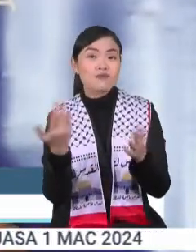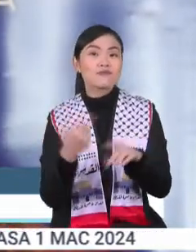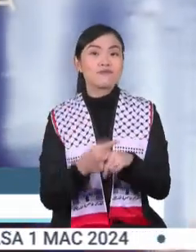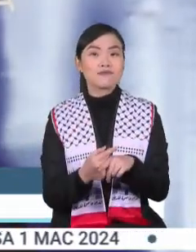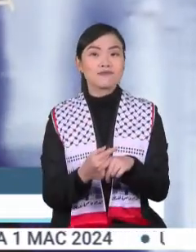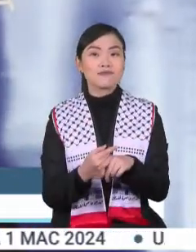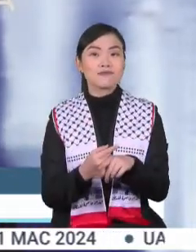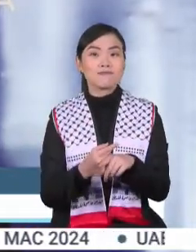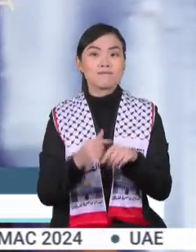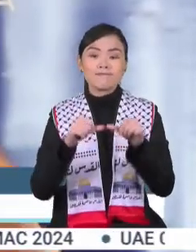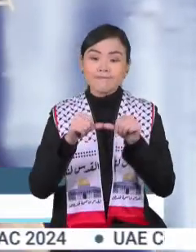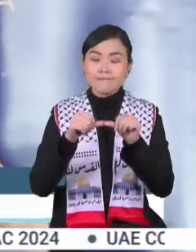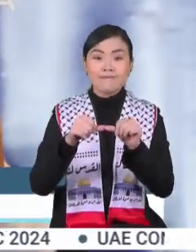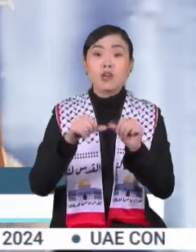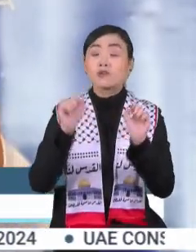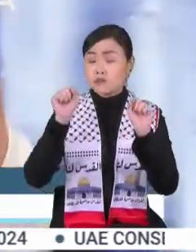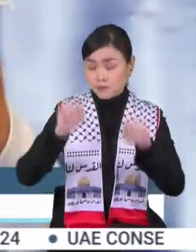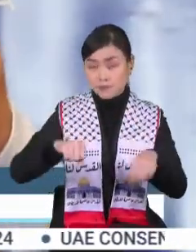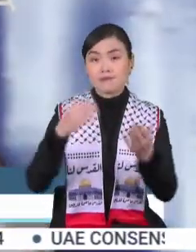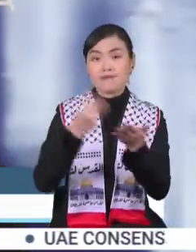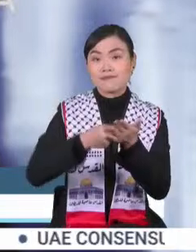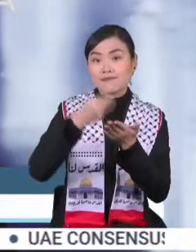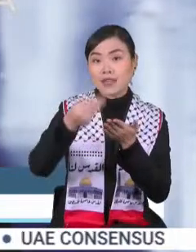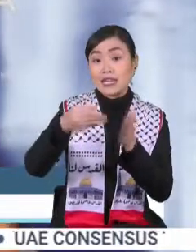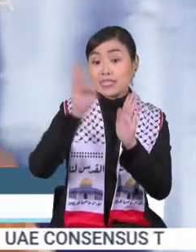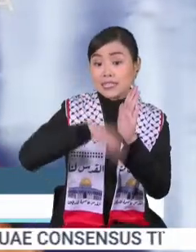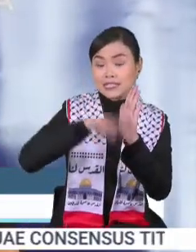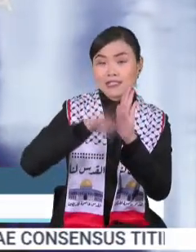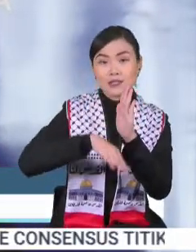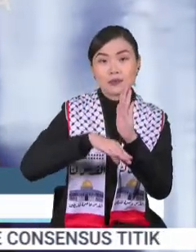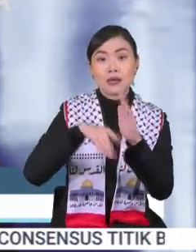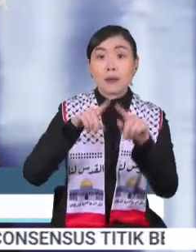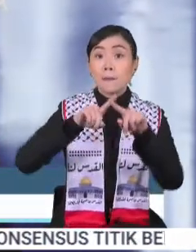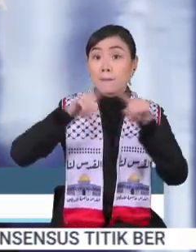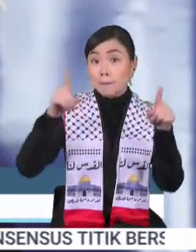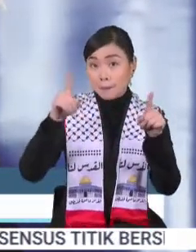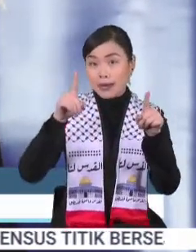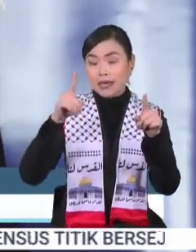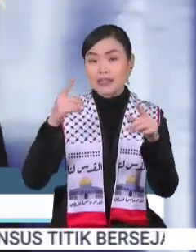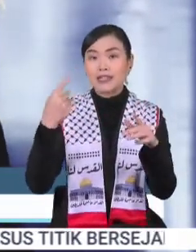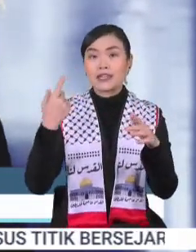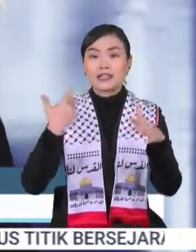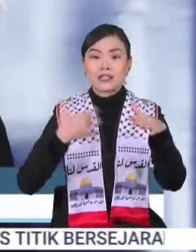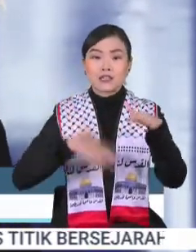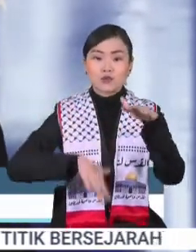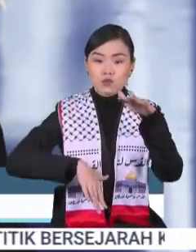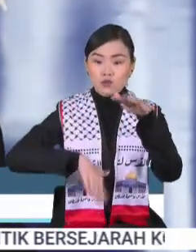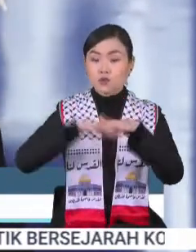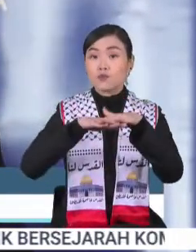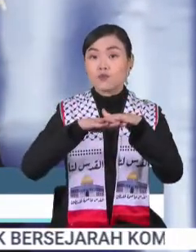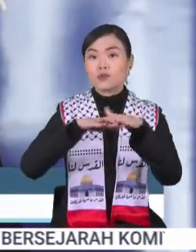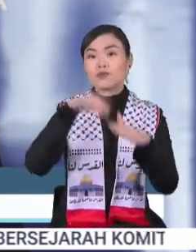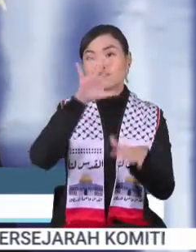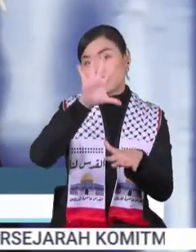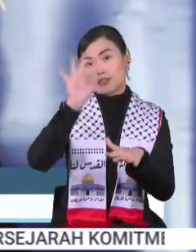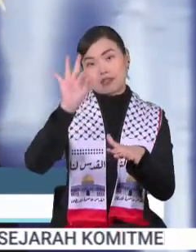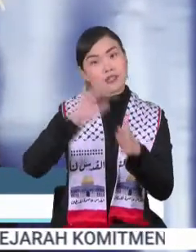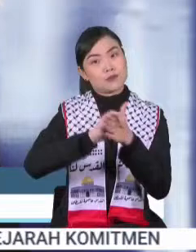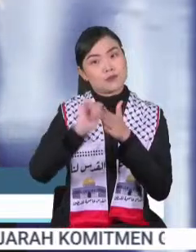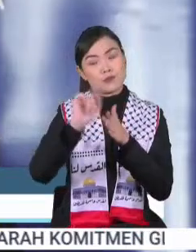itu terus you can buy cheaper than 599 tetapi apa yang kita buat ialah kita cap at